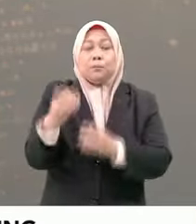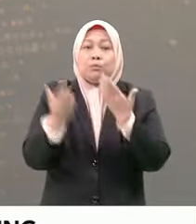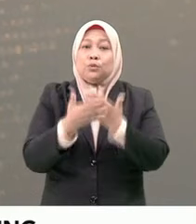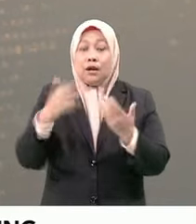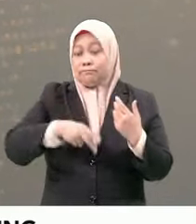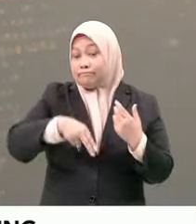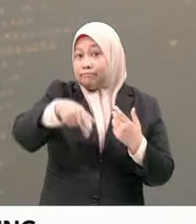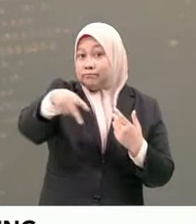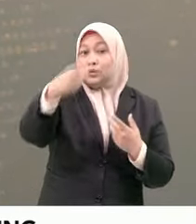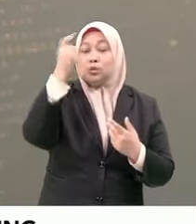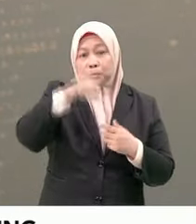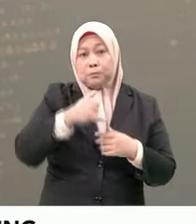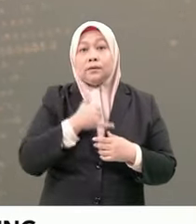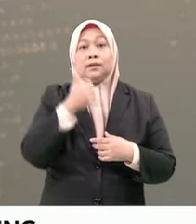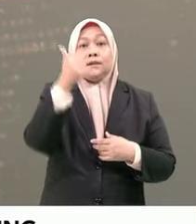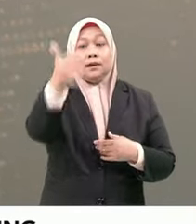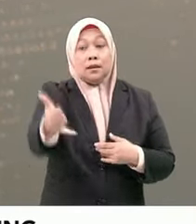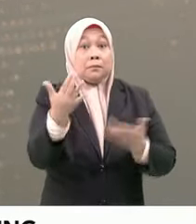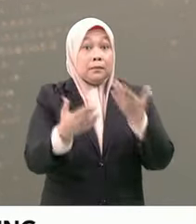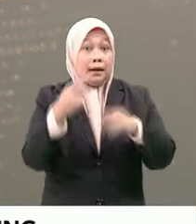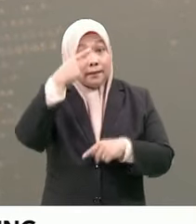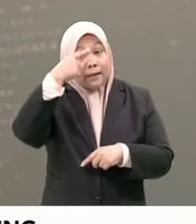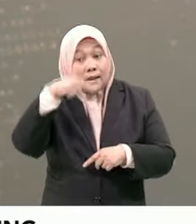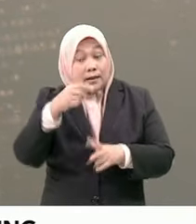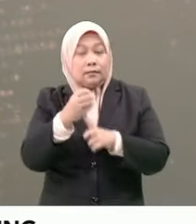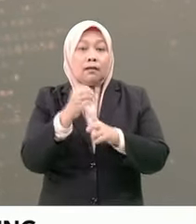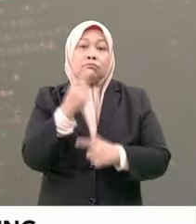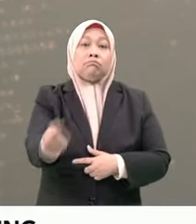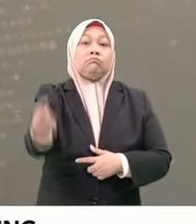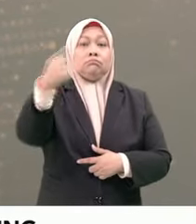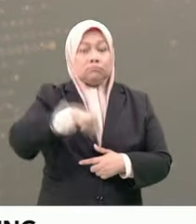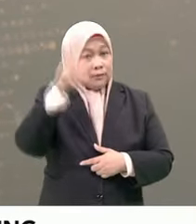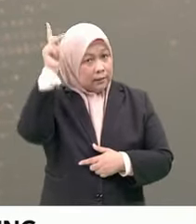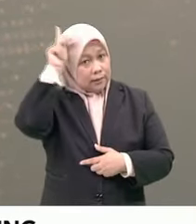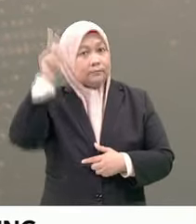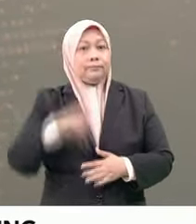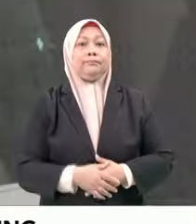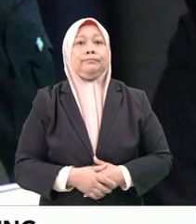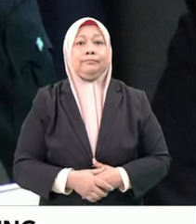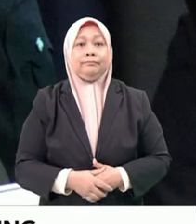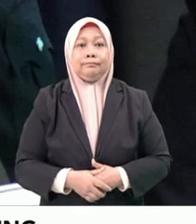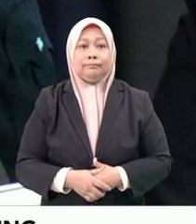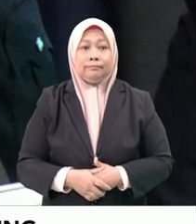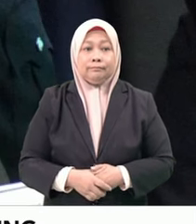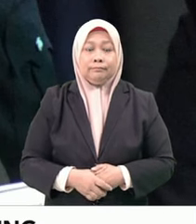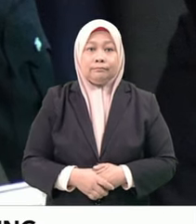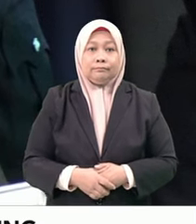dilalui untuk menyeberang sama ada dari Thailand atau dari Kelantan